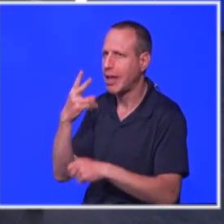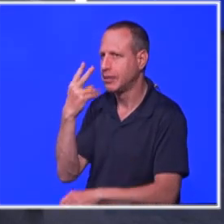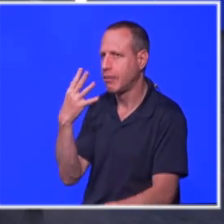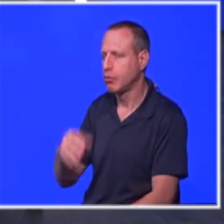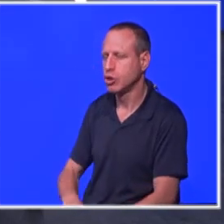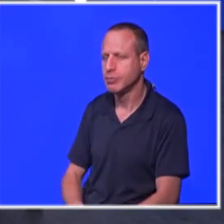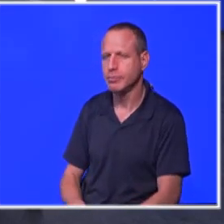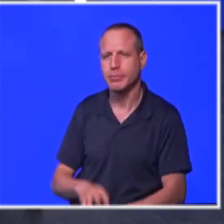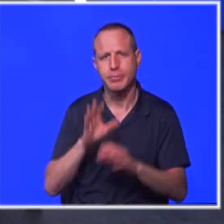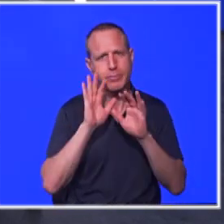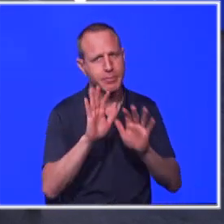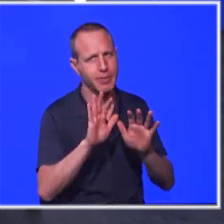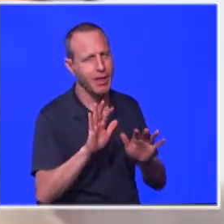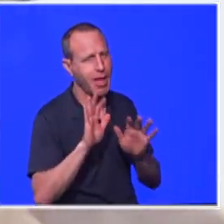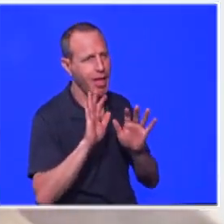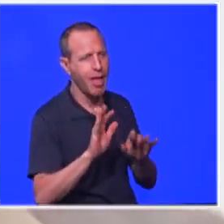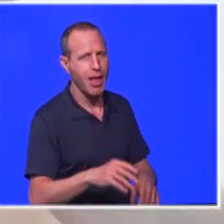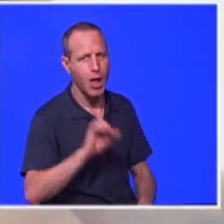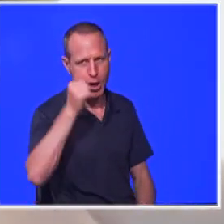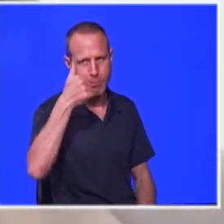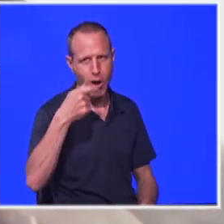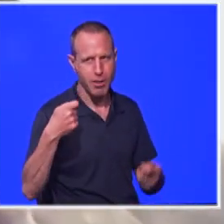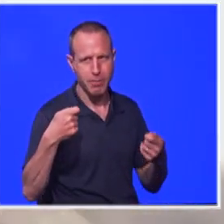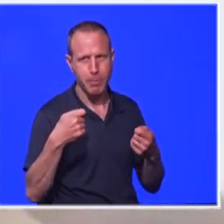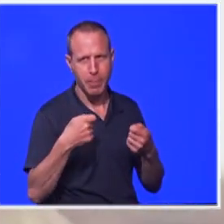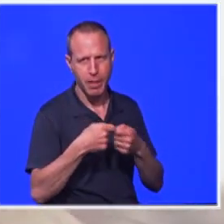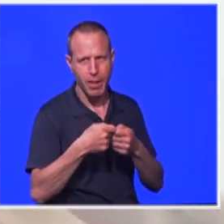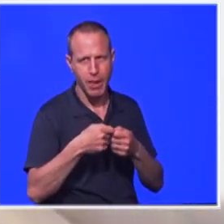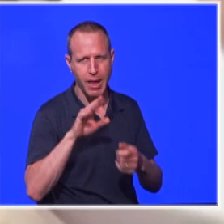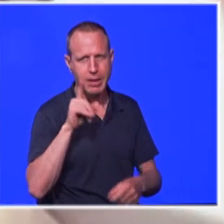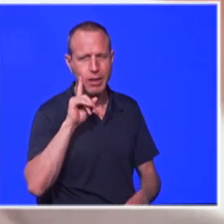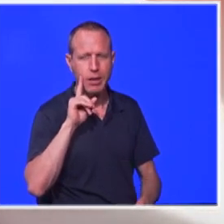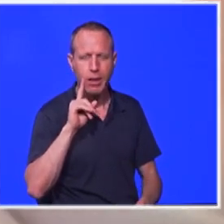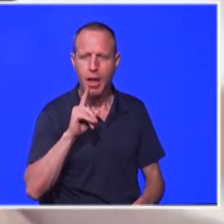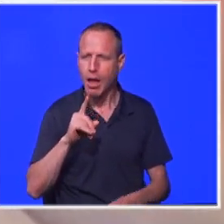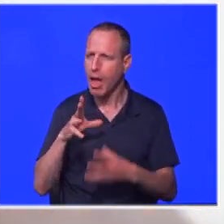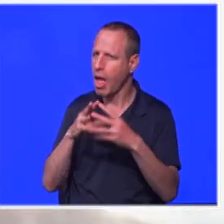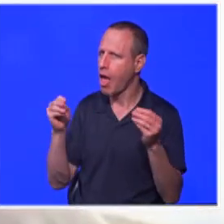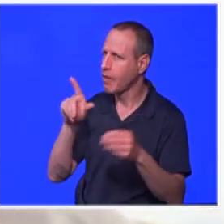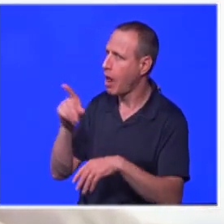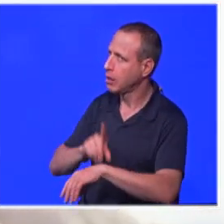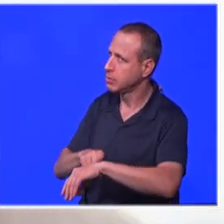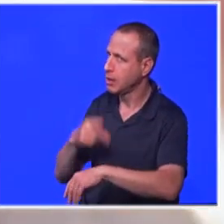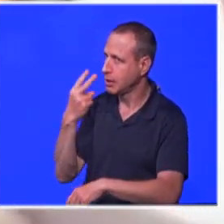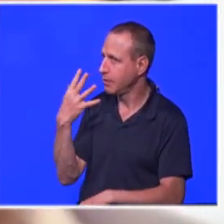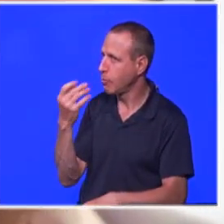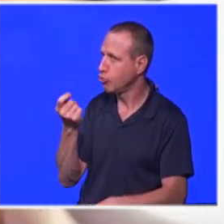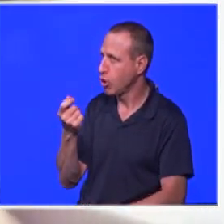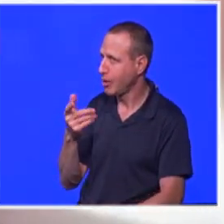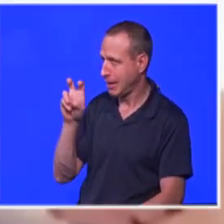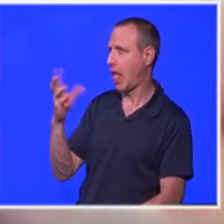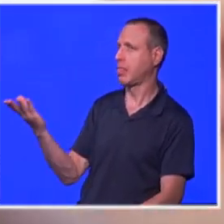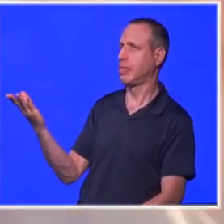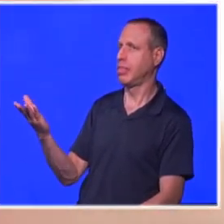25. אז ככה, קודם כל, בקשר ל... איך זה נקרא? עבר לך הזמן. 25 שניות,